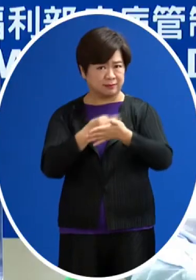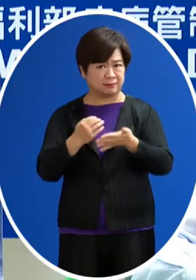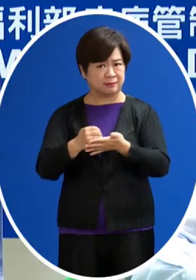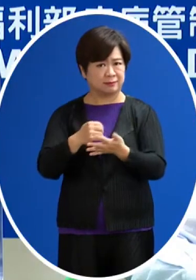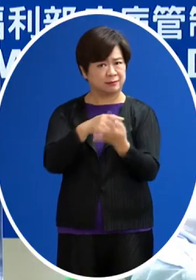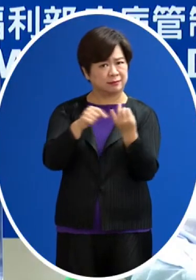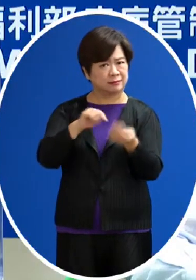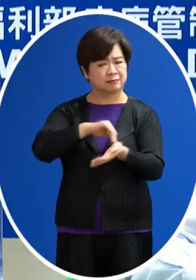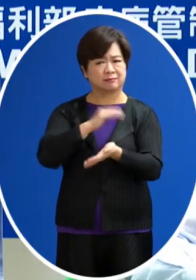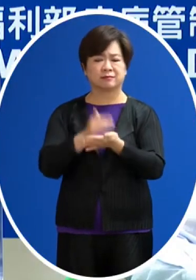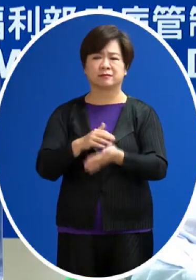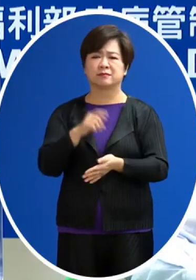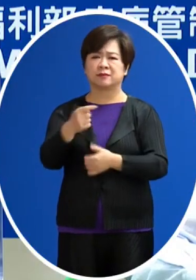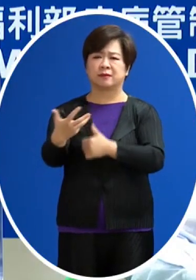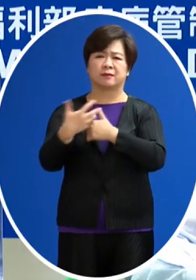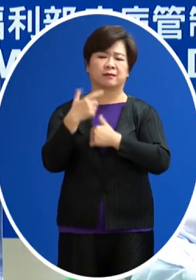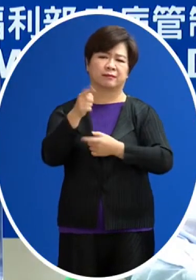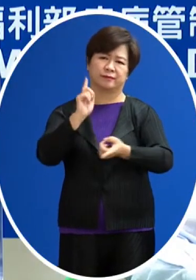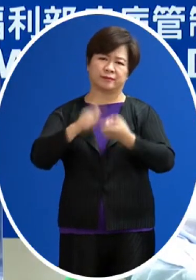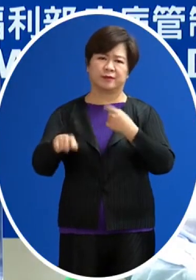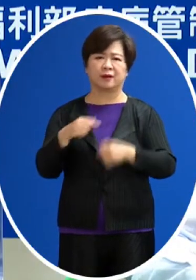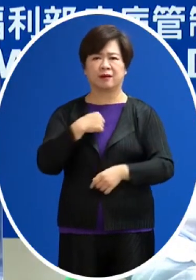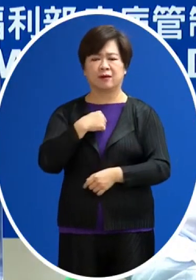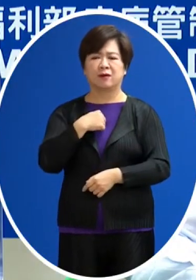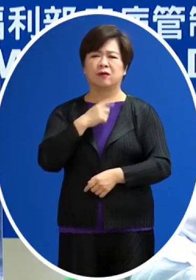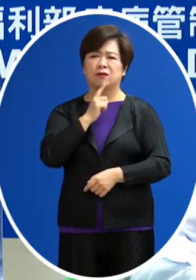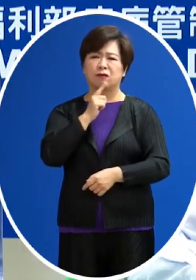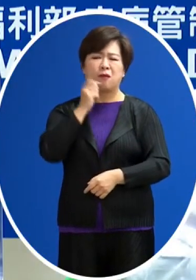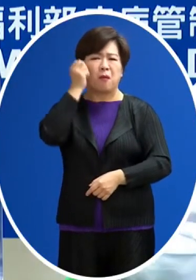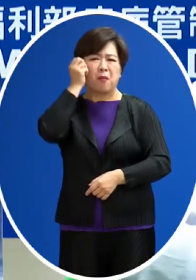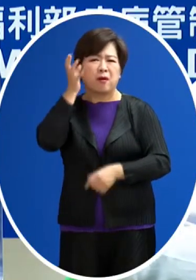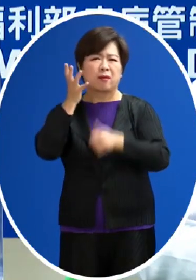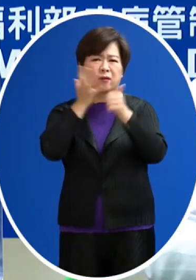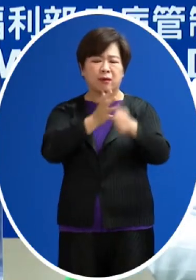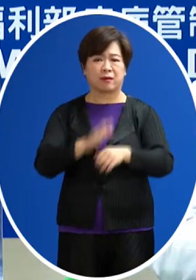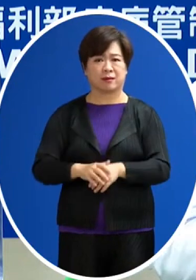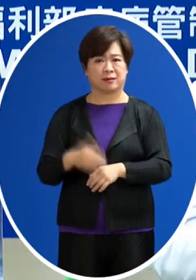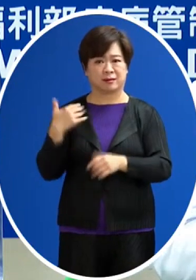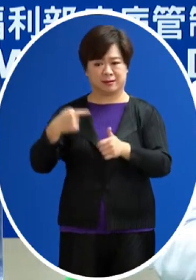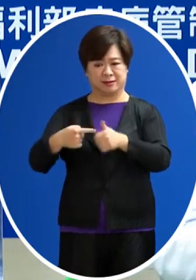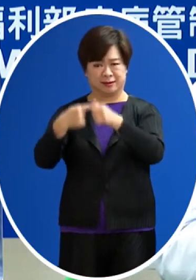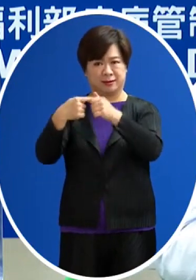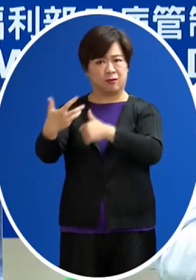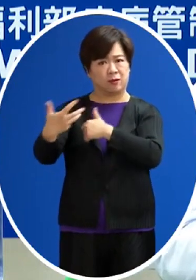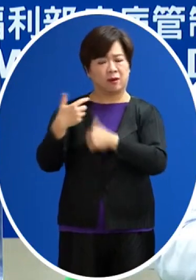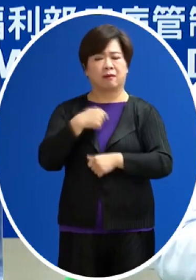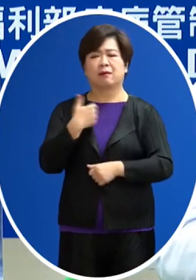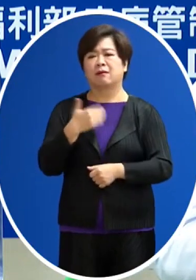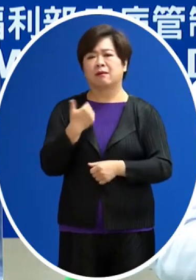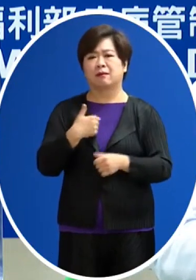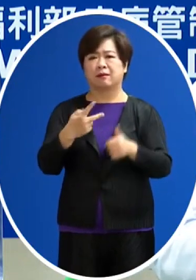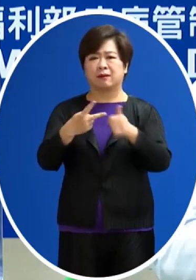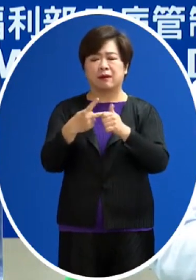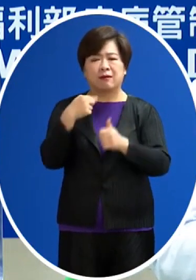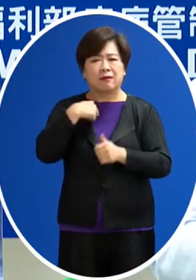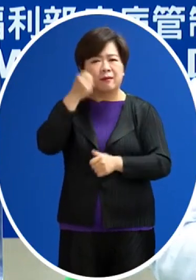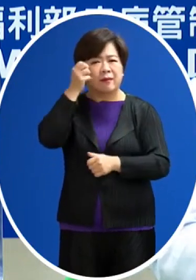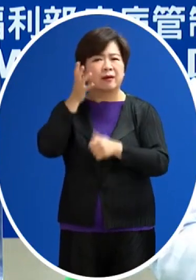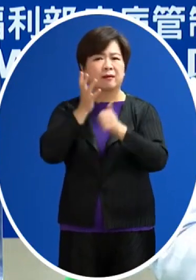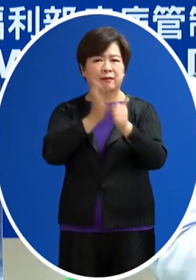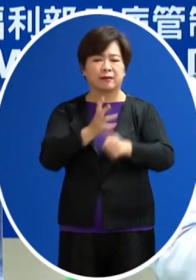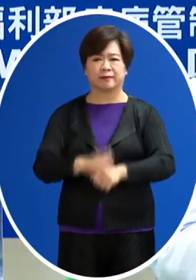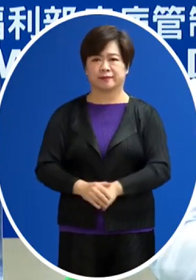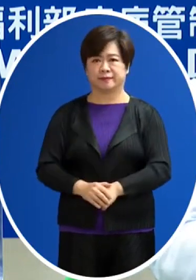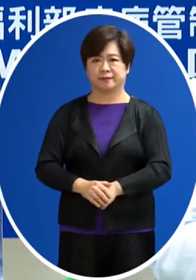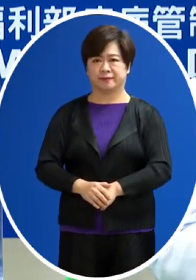样的问法不好了哈，我昨天就跟你讲我忘了问嘛，所以你第一天问我不知道，第二天我跟你讲说我忘了问，